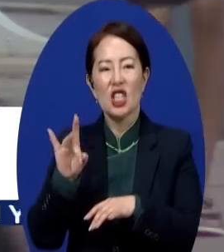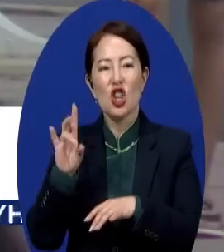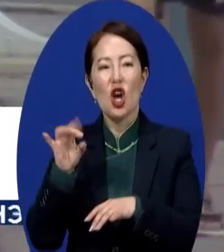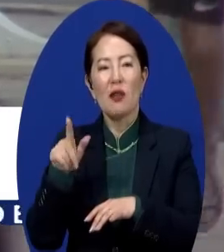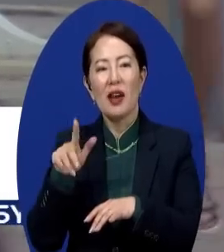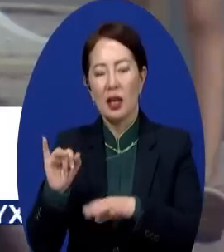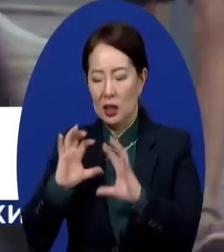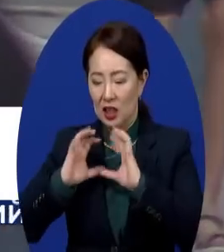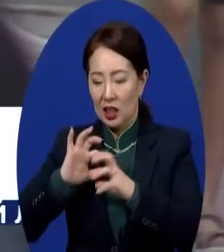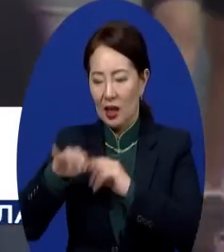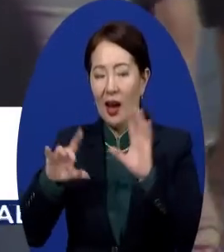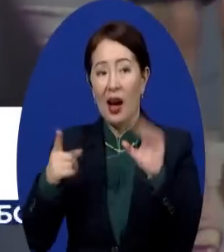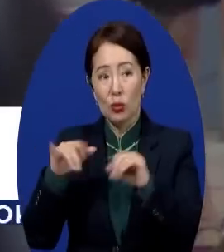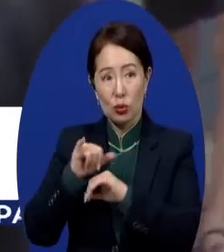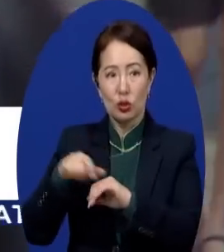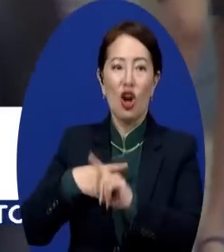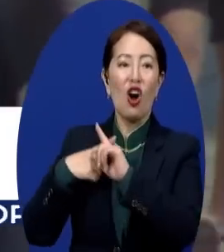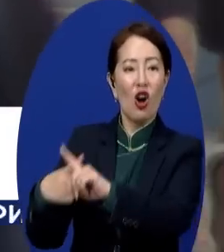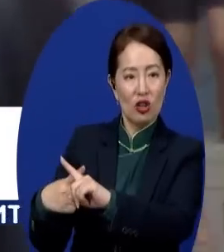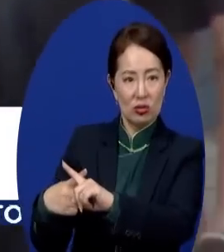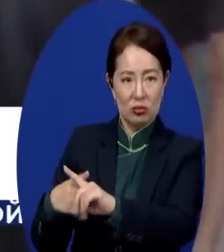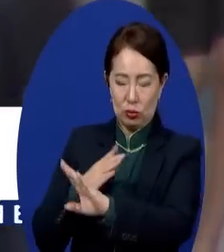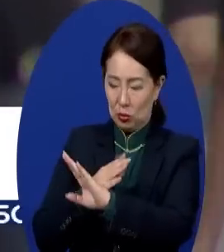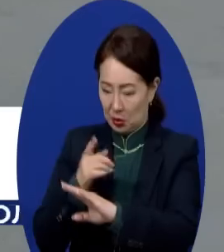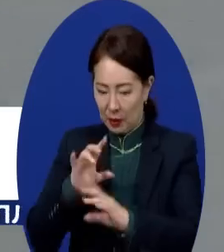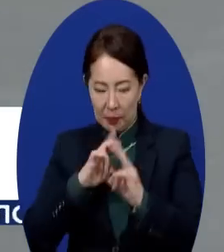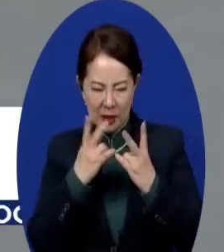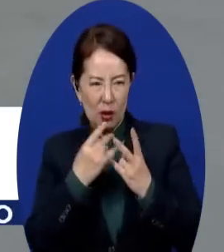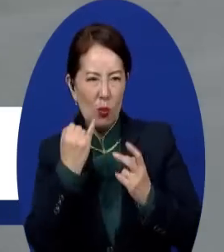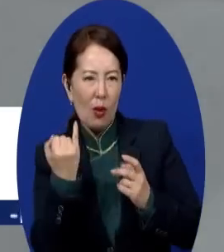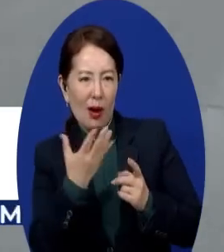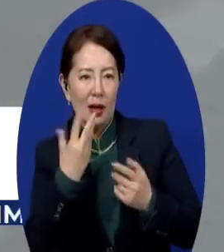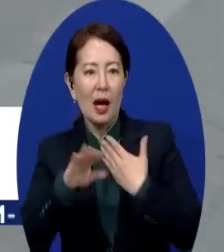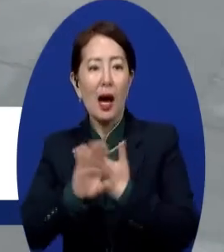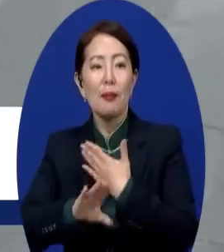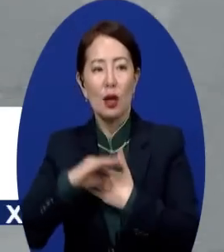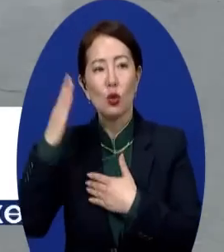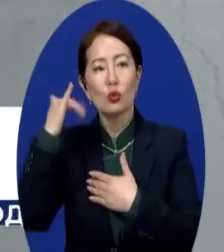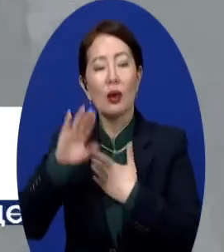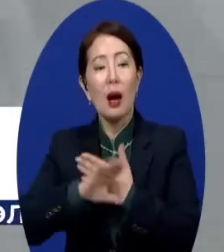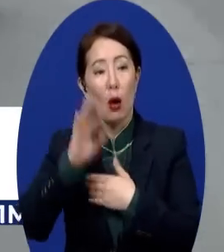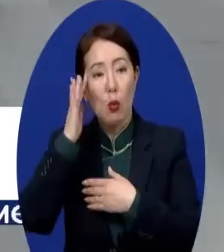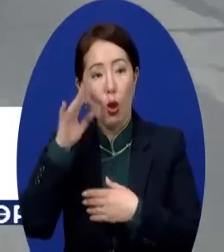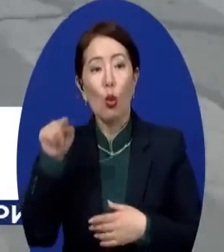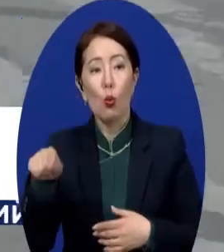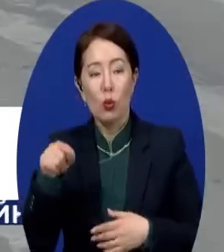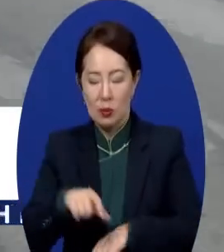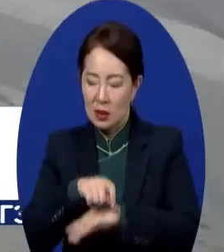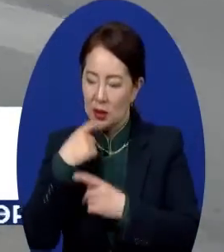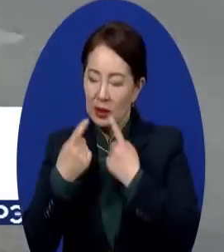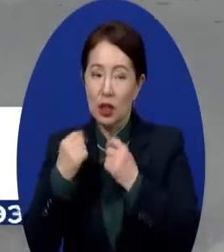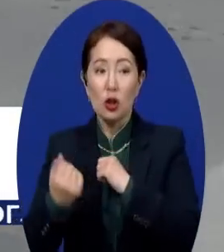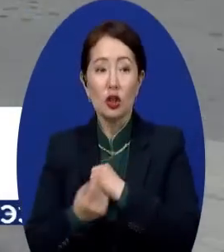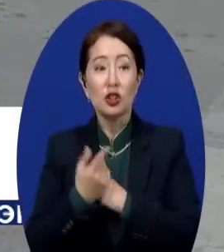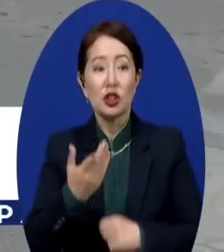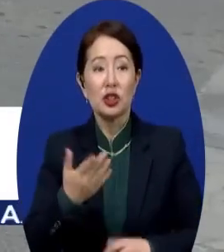дэлхийн 11 улс орон бүрэн хориглосон нь нийгэмд гарах сөрөг үр дагавраас сэргийлж өсөр үеийнхний хамгаалсан бодлого байсан гэдгийг мэрэгчлэнүүд онцолж